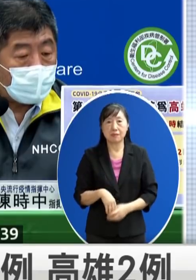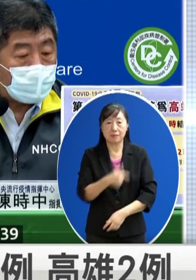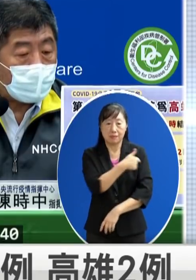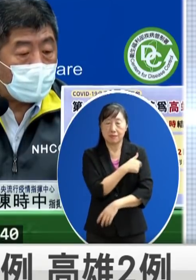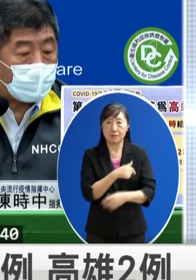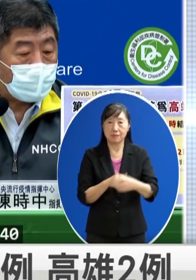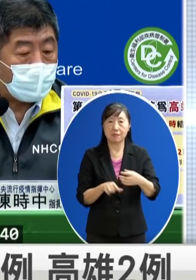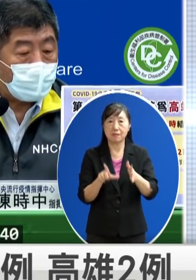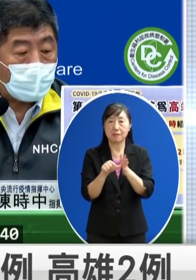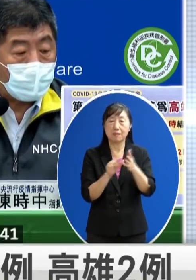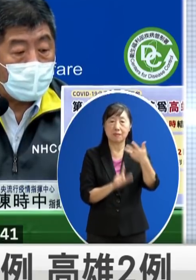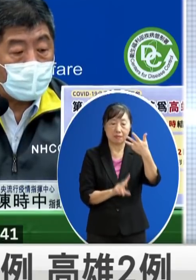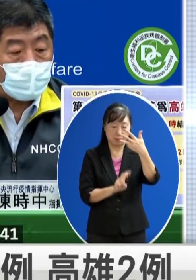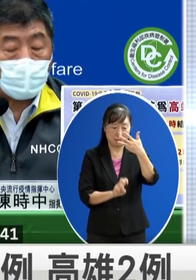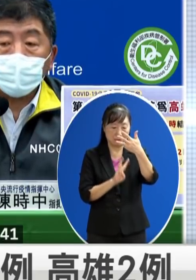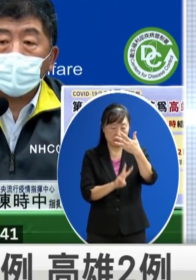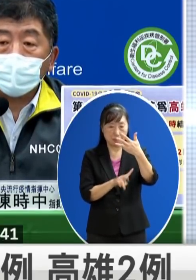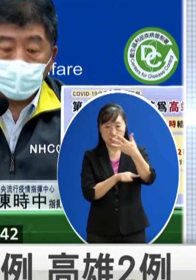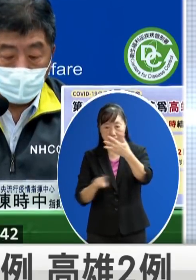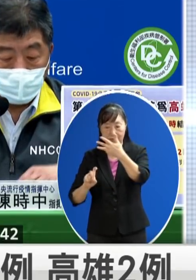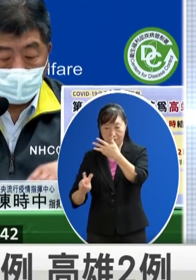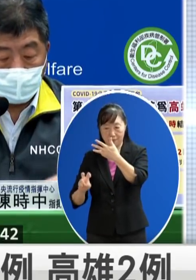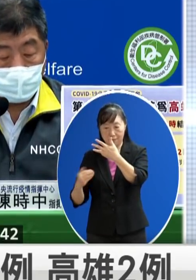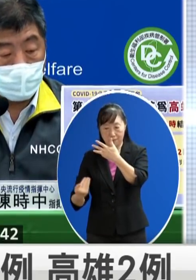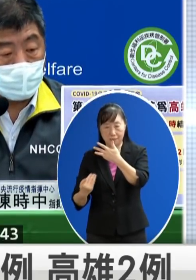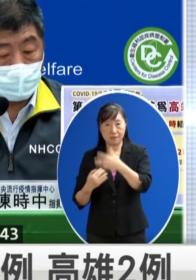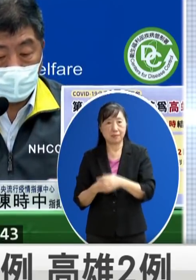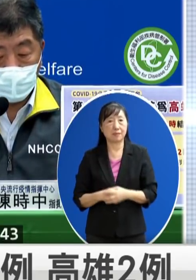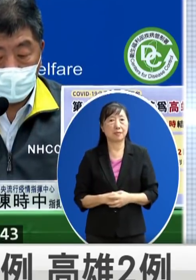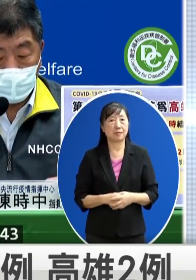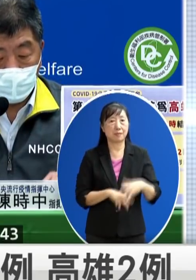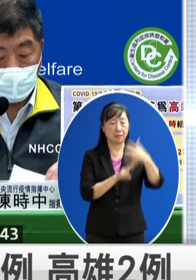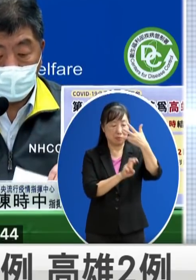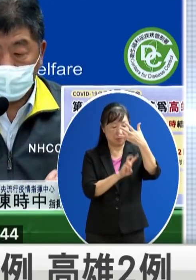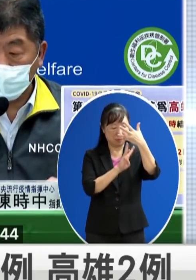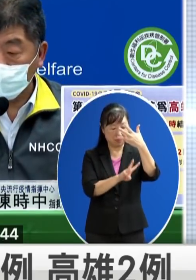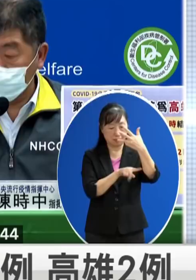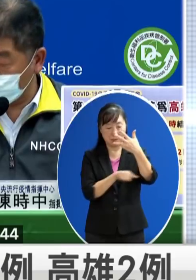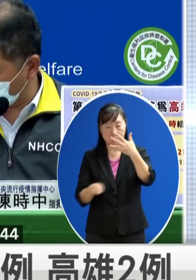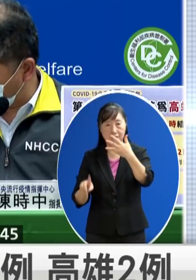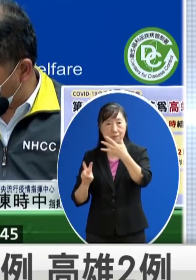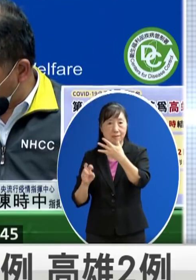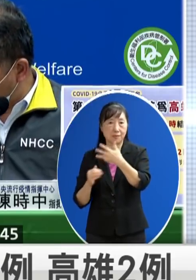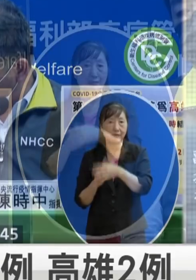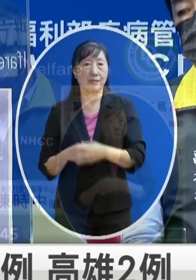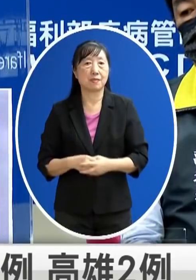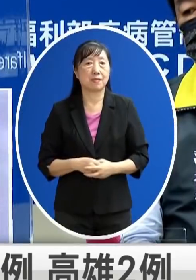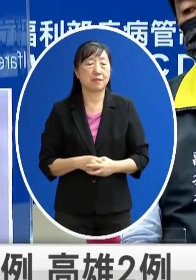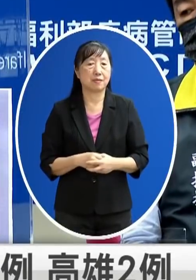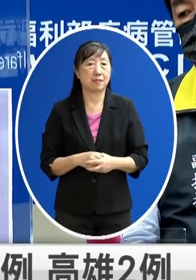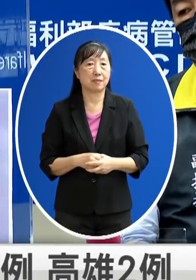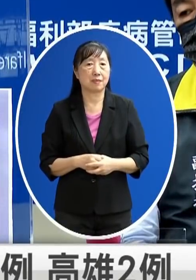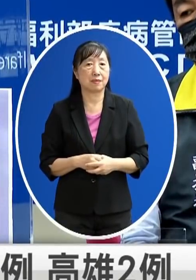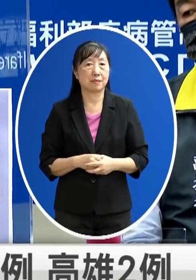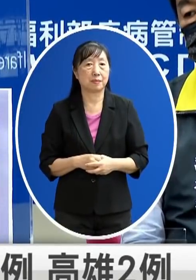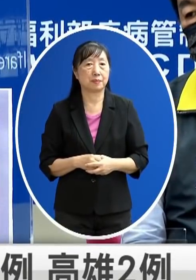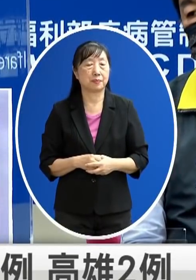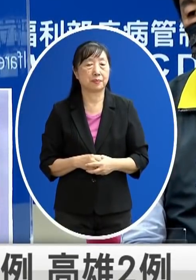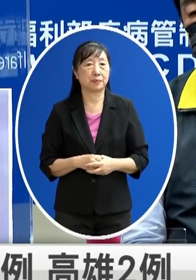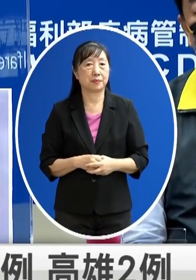是8月23号到8月29号，8月23号到8月19号。